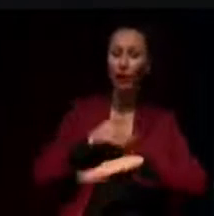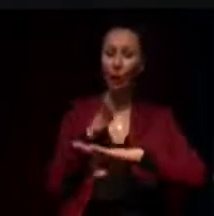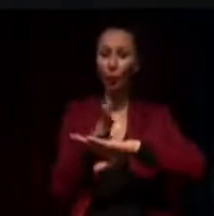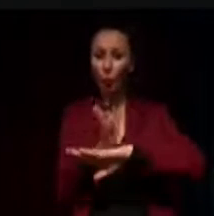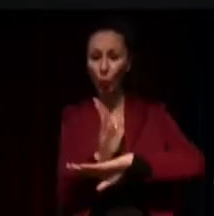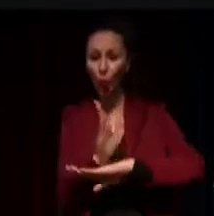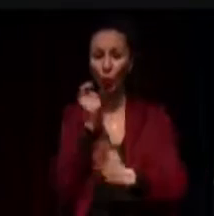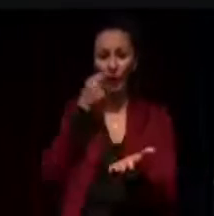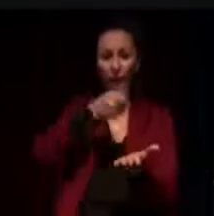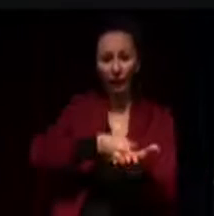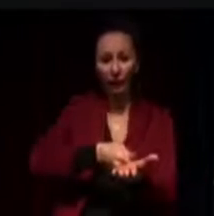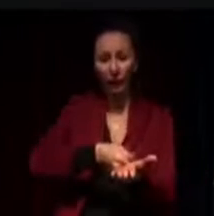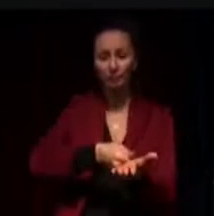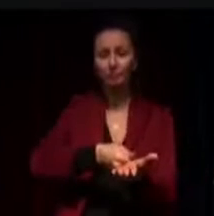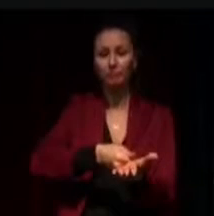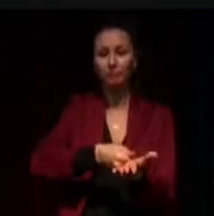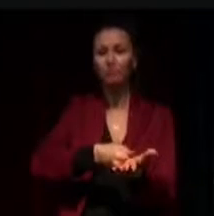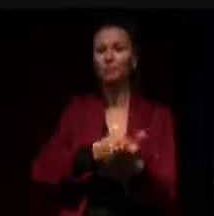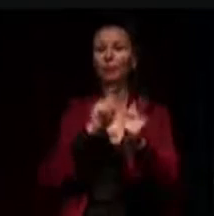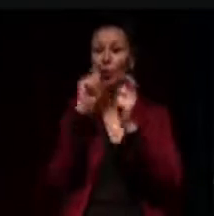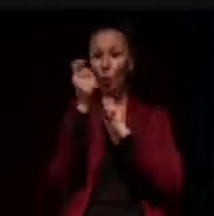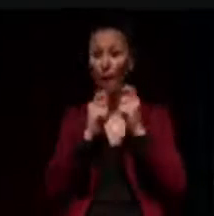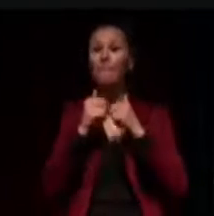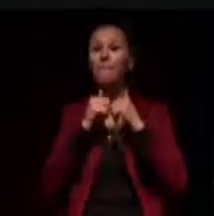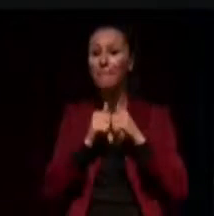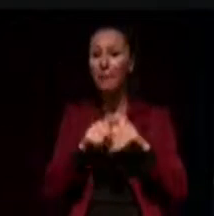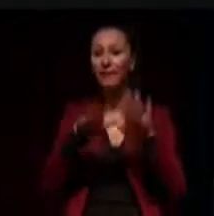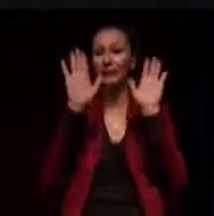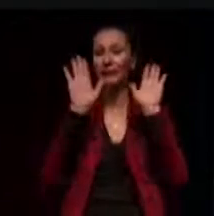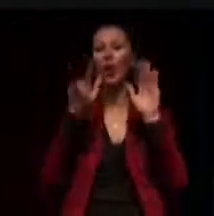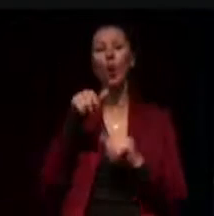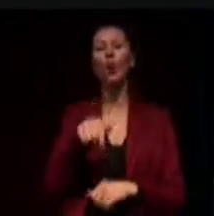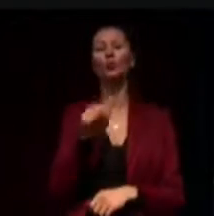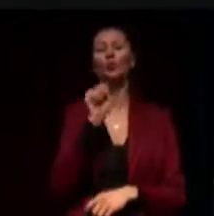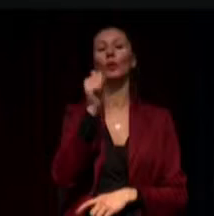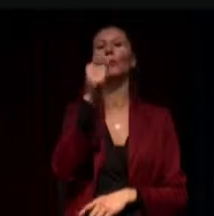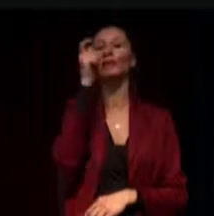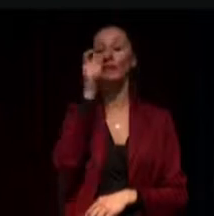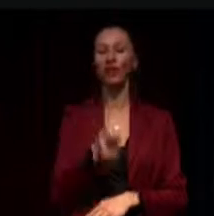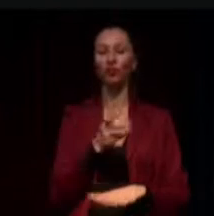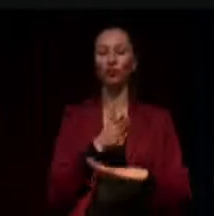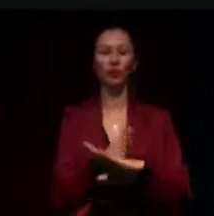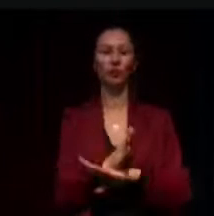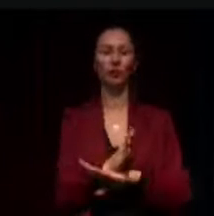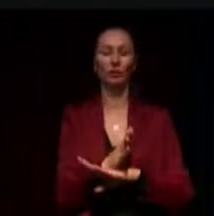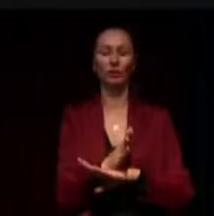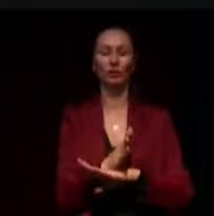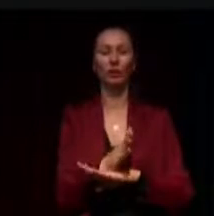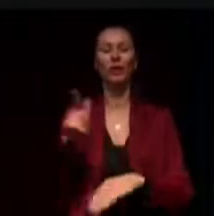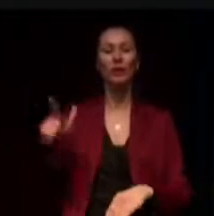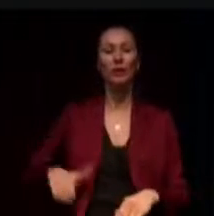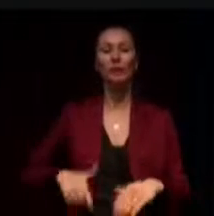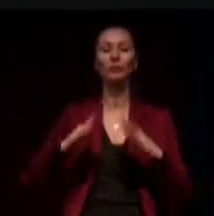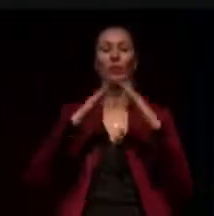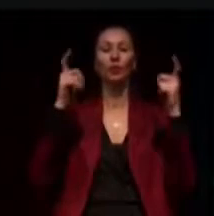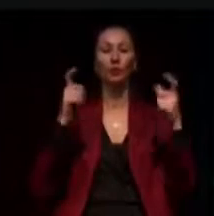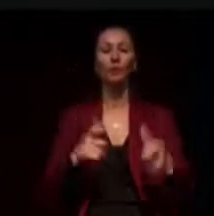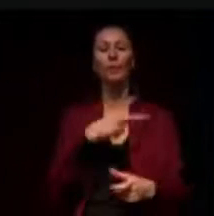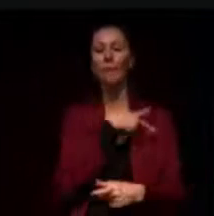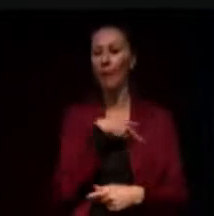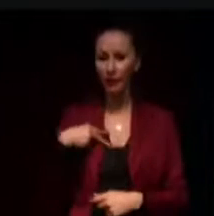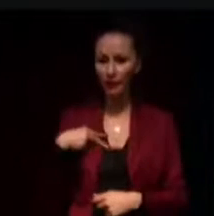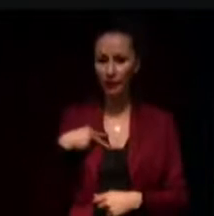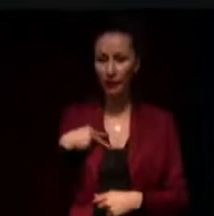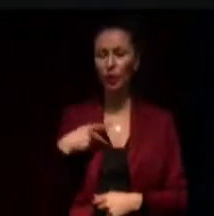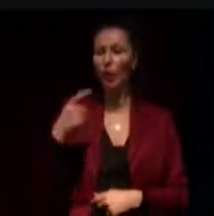doğru yatırımlara kullanmaz iseniz o zaman gerçekten İzmir Büyükşehir